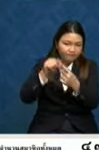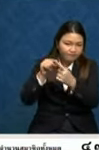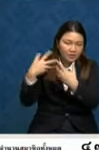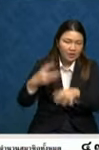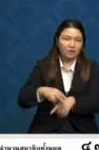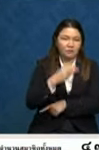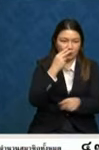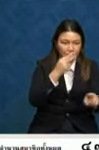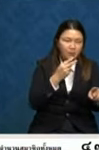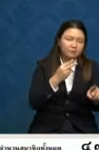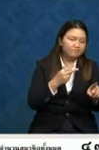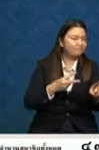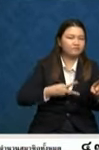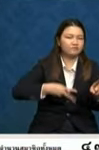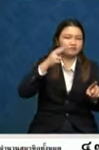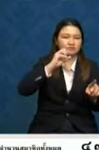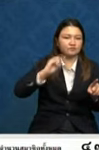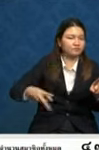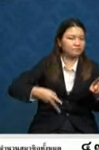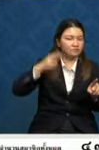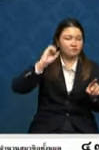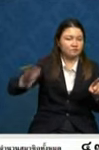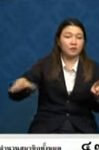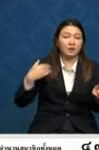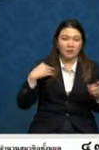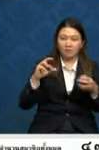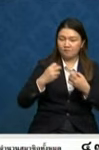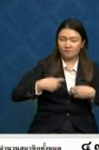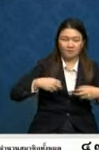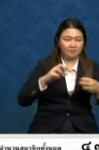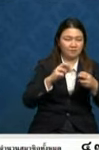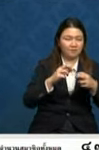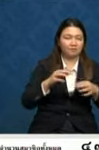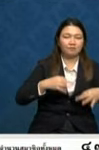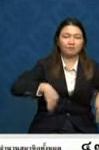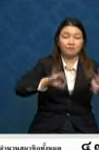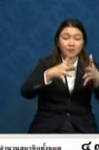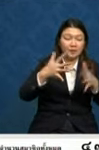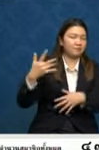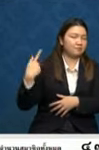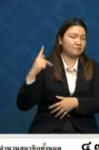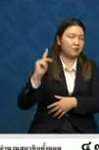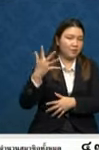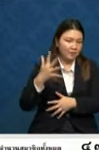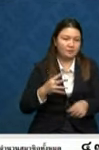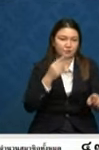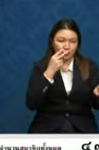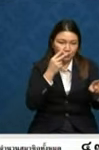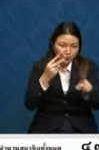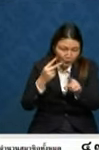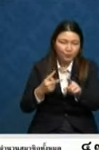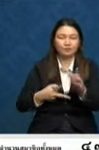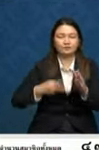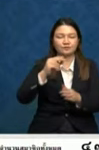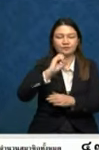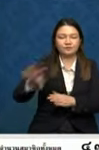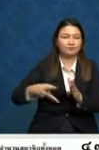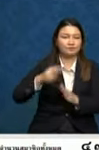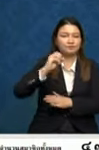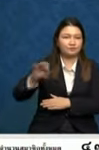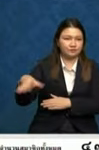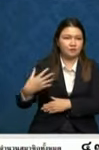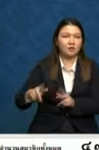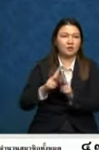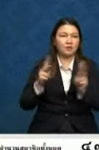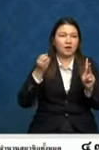ในส่วนที่เป็นเนื้องานที่เป็นไขมันส่วนเกินมีการปรับเพิ่มในส่วนที่มีความจำเป็นนะครับเพราะฉะนั้นทางกรรมการเสียงข้างม